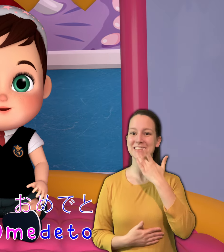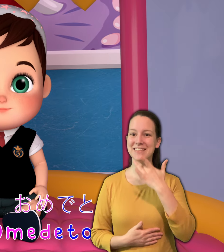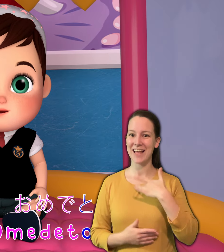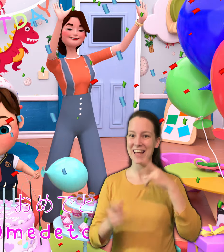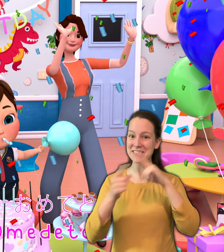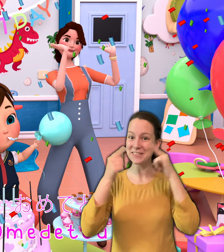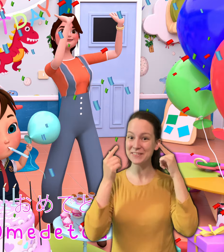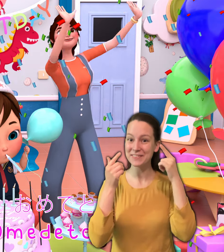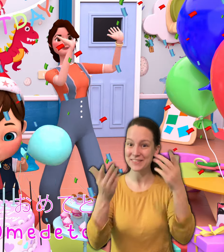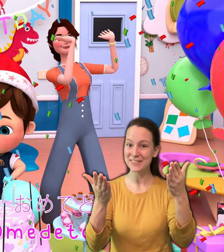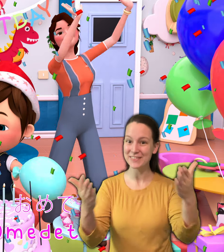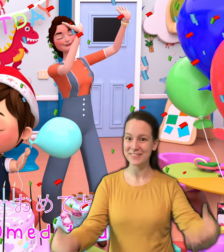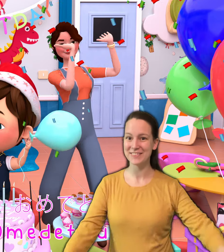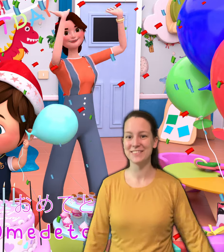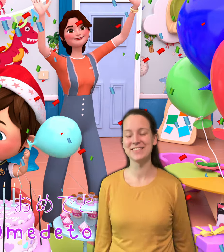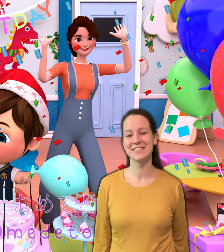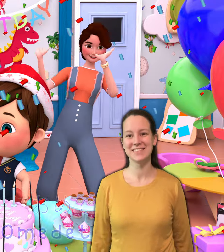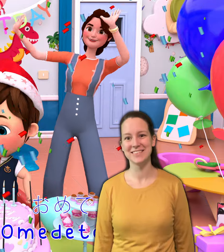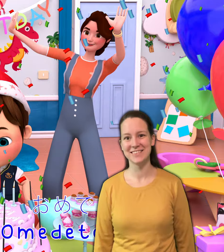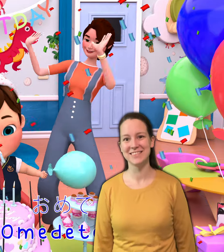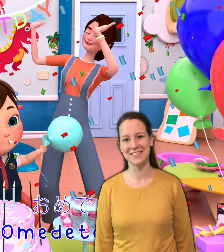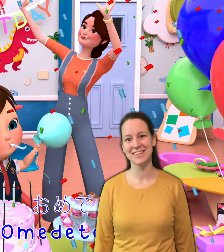誕生日おめでとう